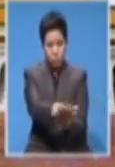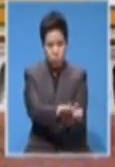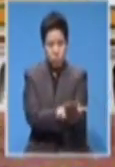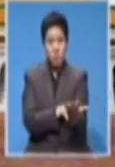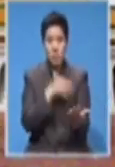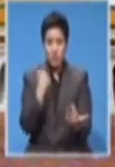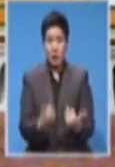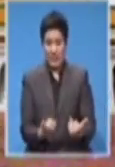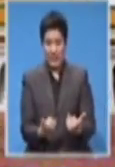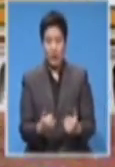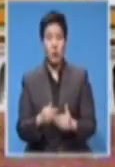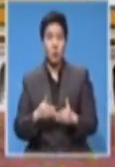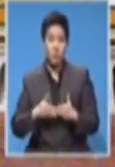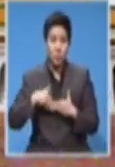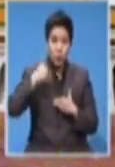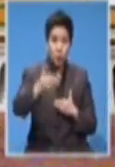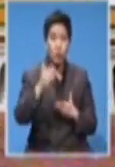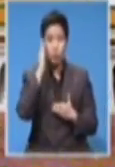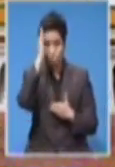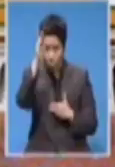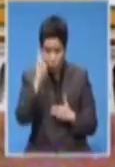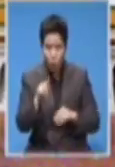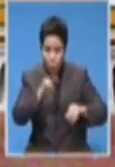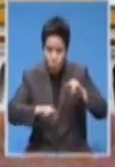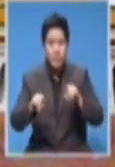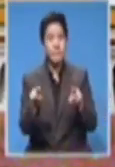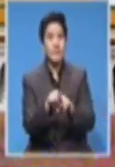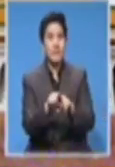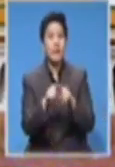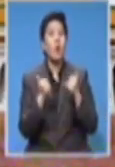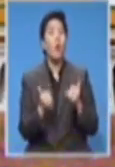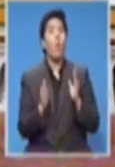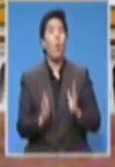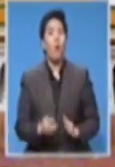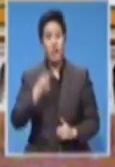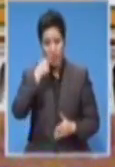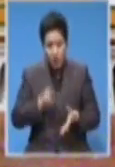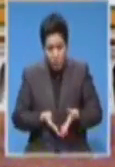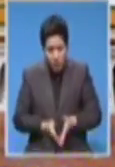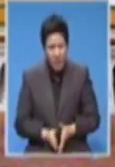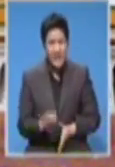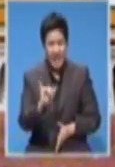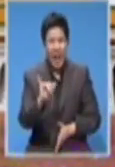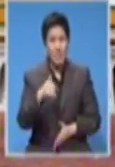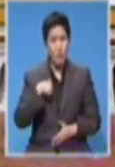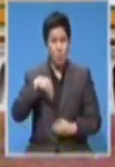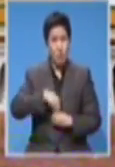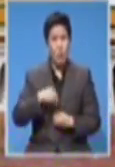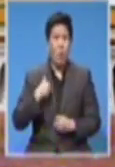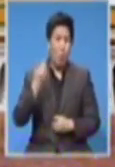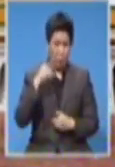หน้าด้วยนะครับวันหน้าอย่างที่ผมเรียนไปแล้วเมื่อกี้เนี่ยนะคนไทยที่ยังไม่เกิดมาอีกเยอะแยะหมดนะนึกถึงเขาด้วยนะ